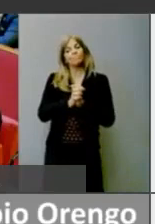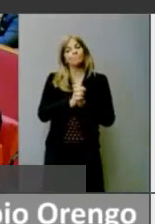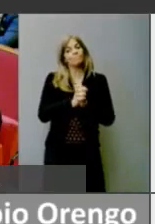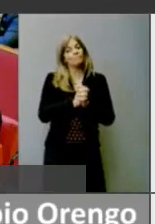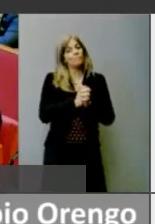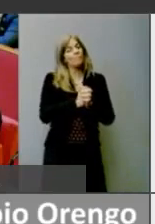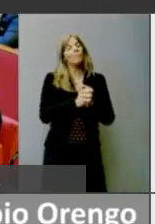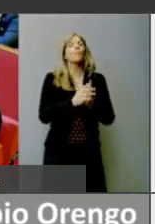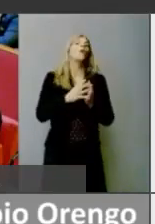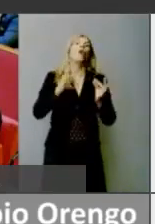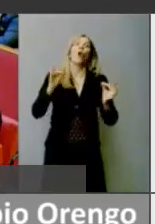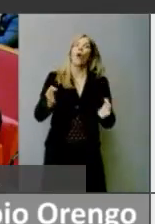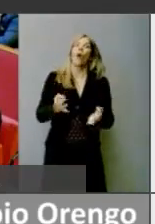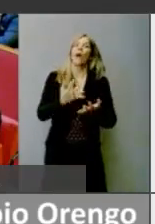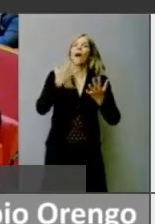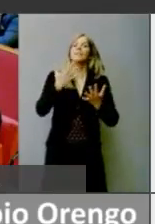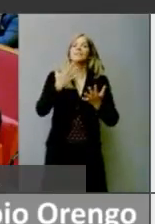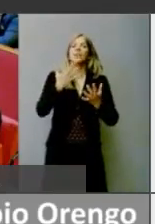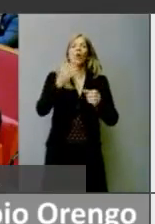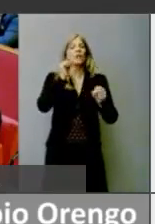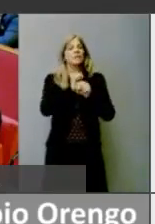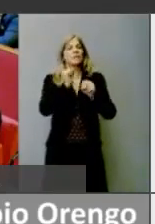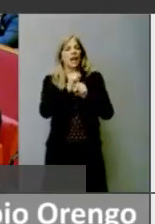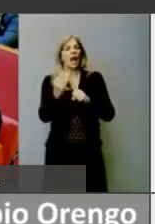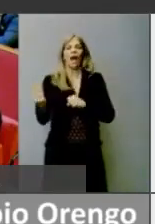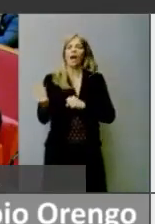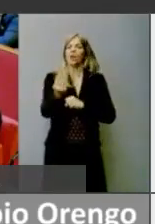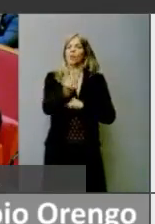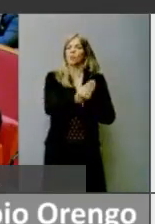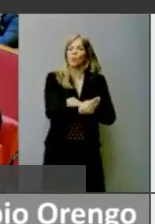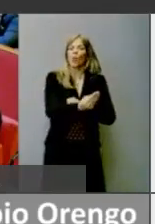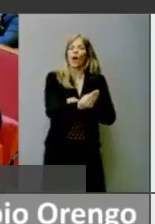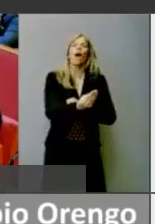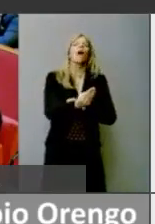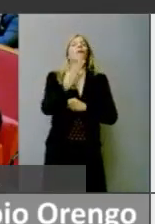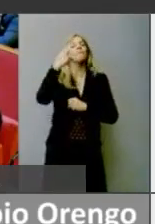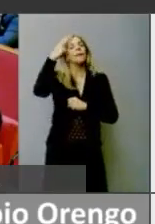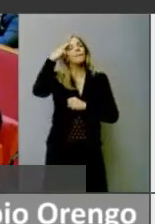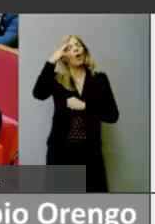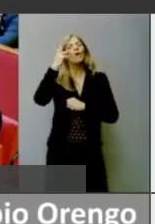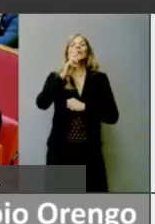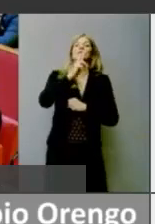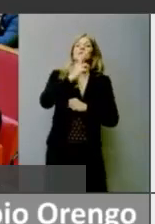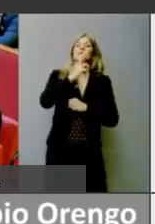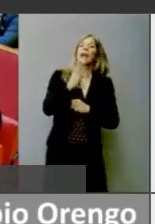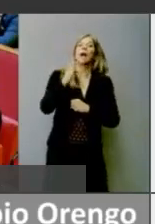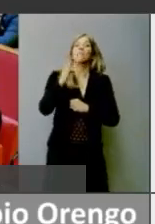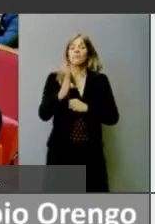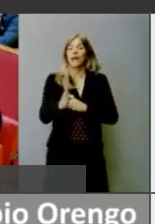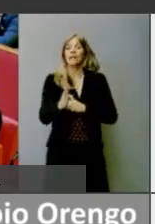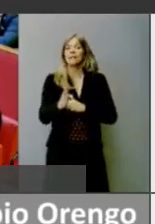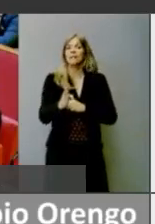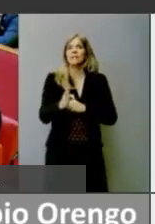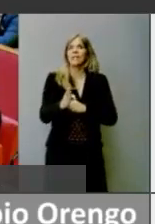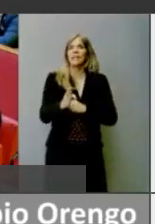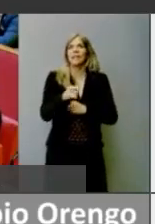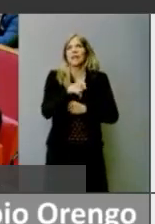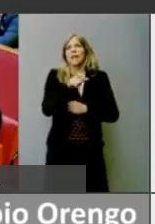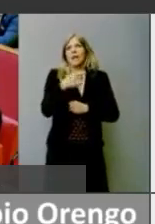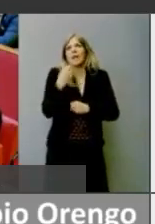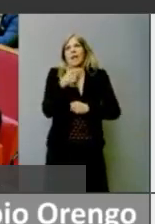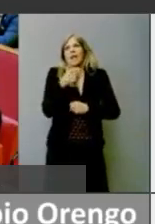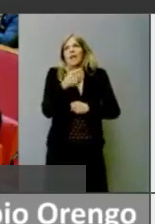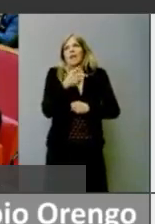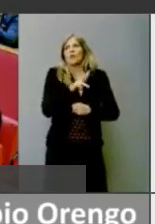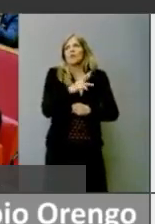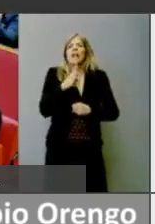la memoria di Rosanna Benzi, che è stata, è e credo che sarà nel tempo uno